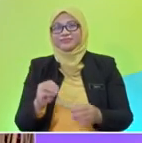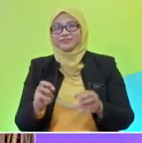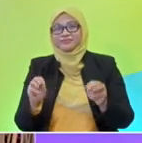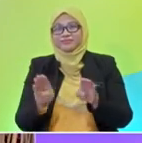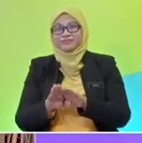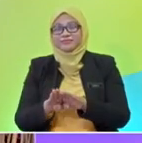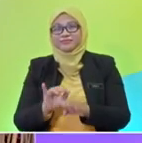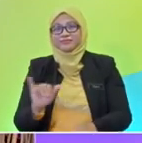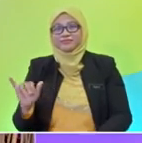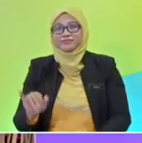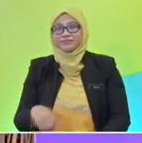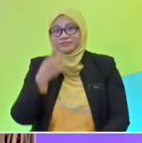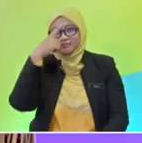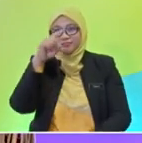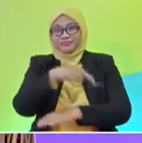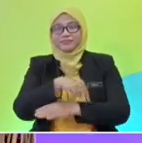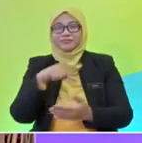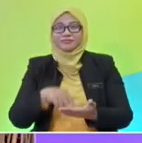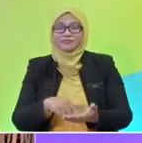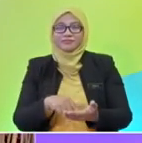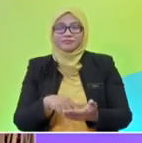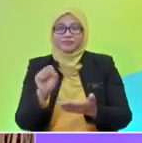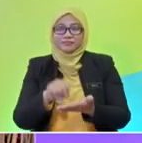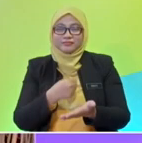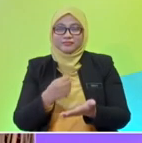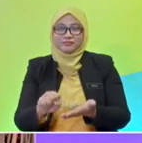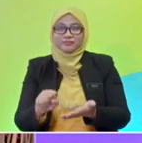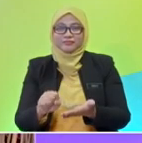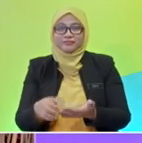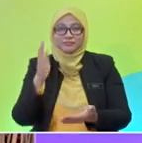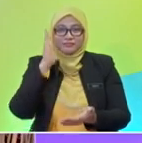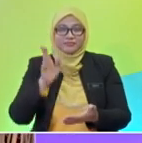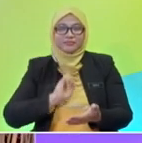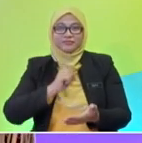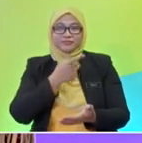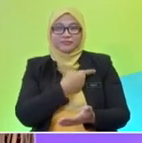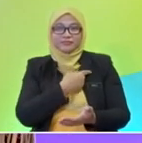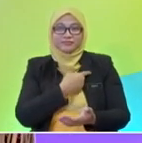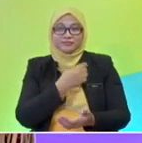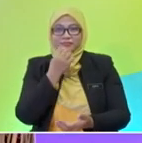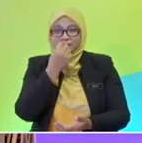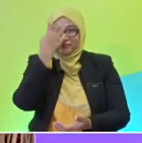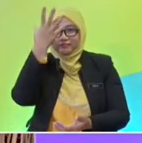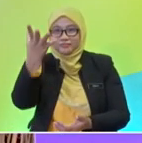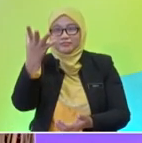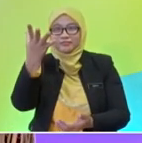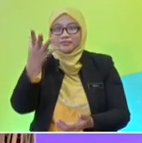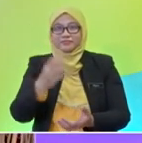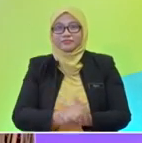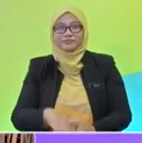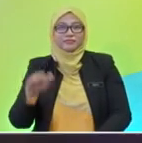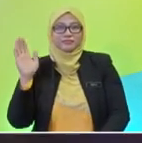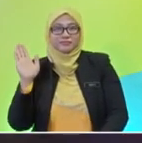ya, untuk hari ini, sajak yang akan kita deklamasikan ialah Sumpah Anak Merdeka.